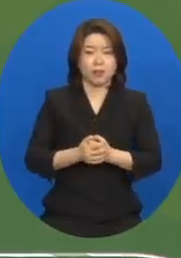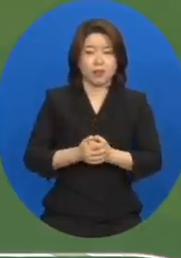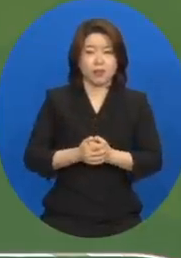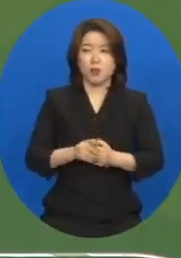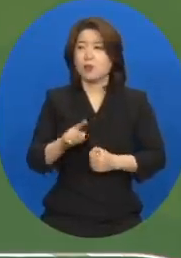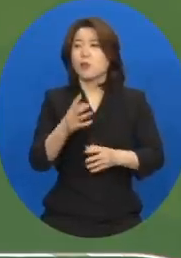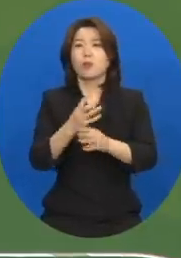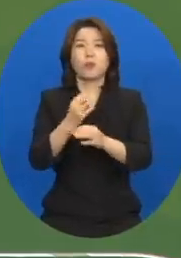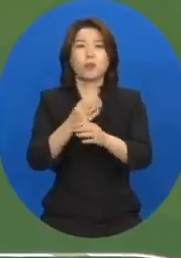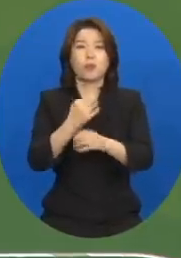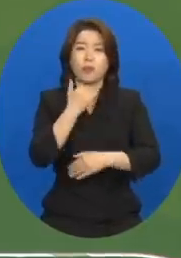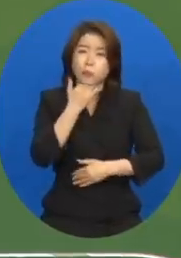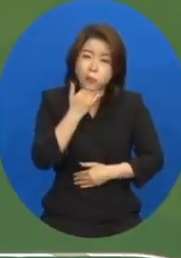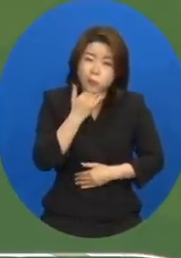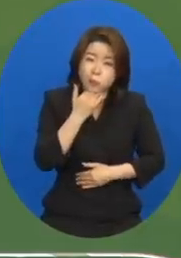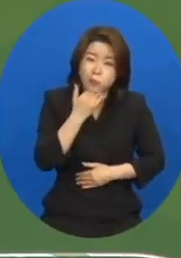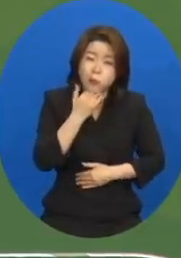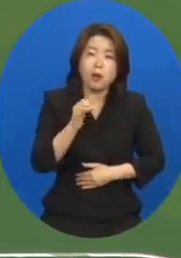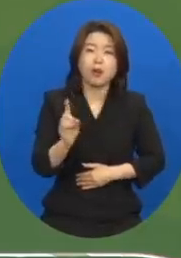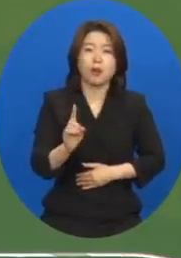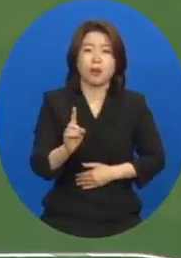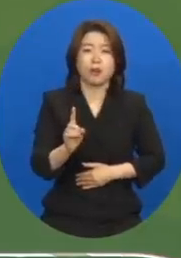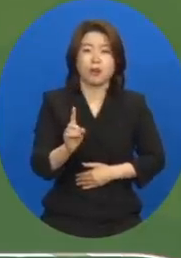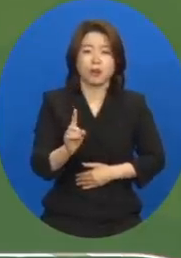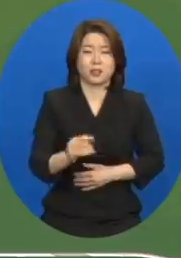이게 언제까지 기다려야 되는 거죠?